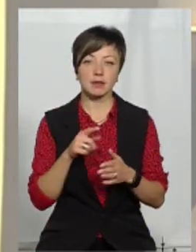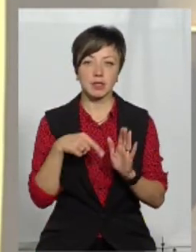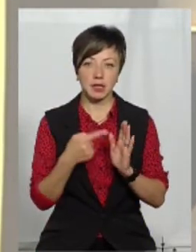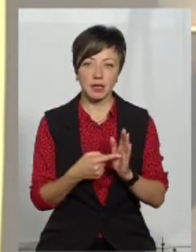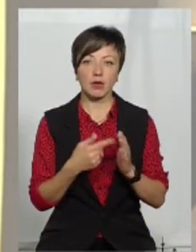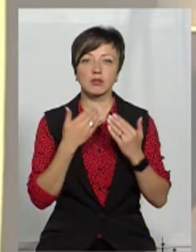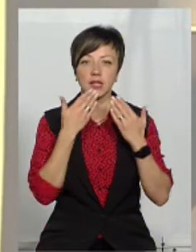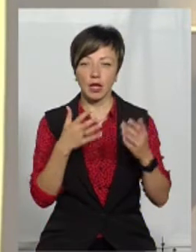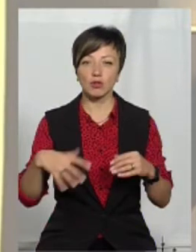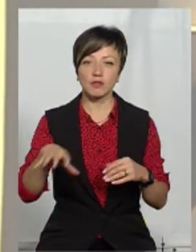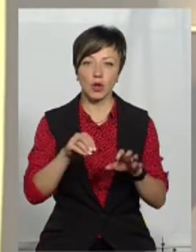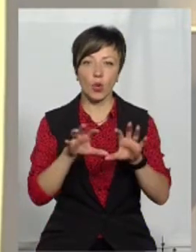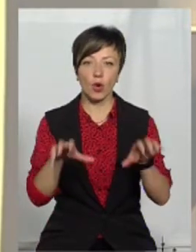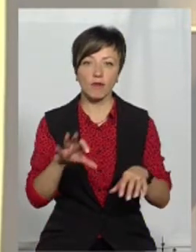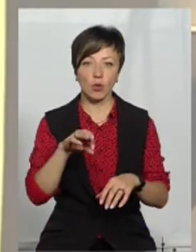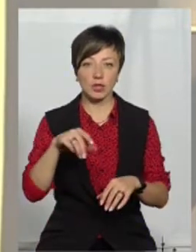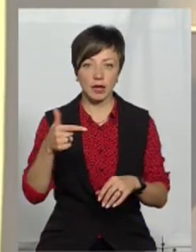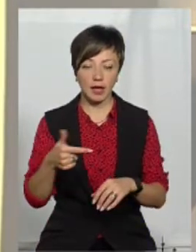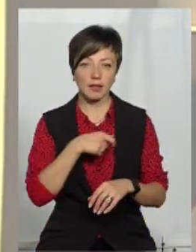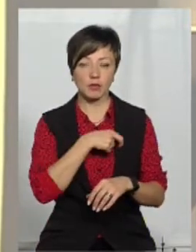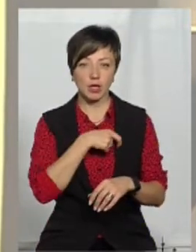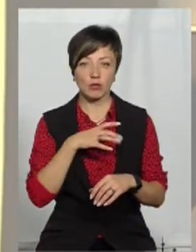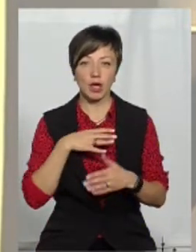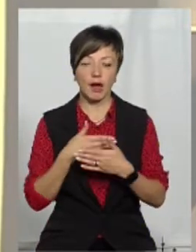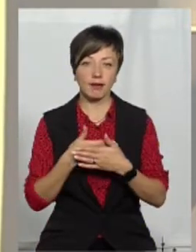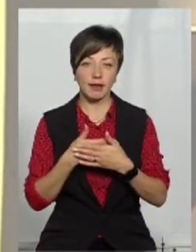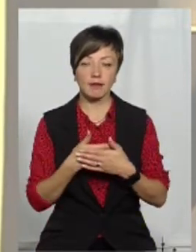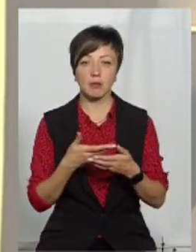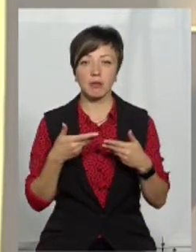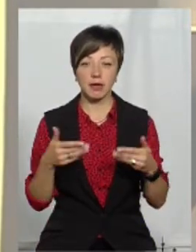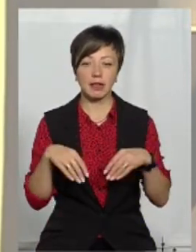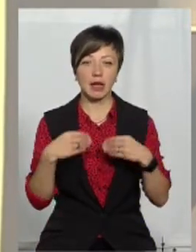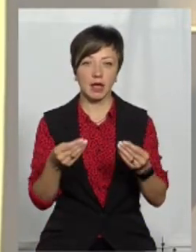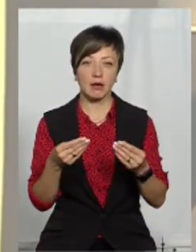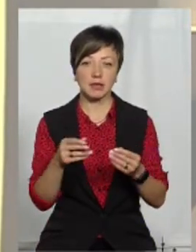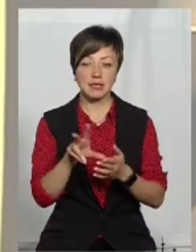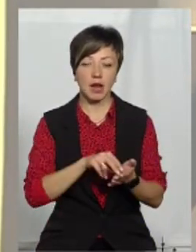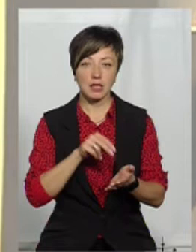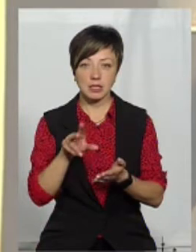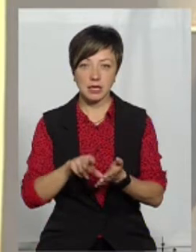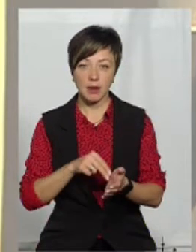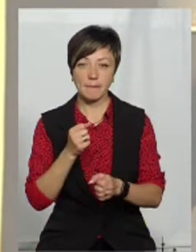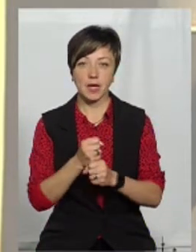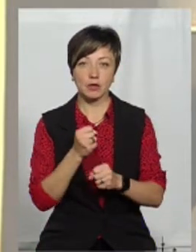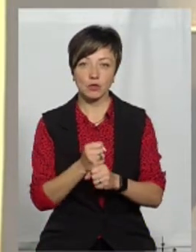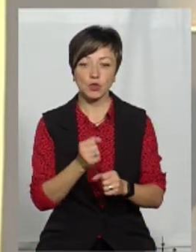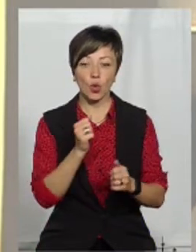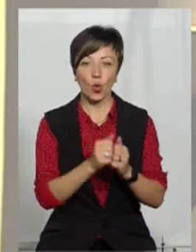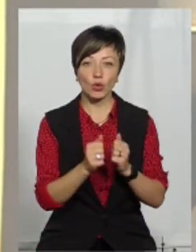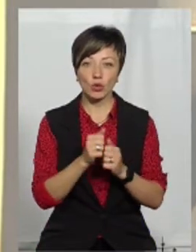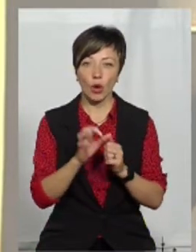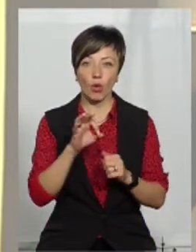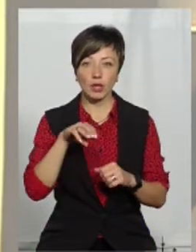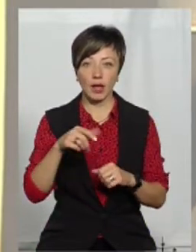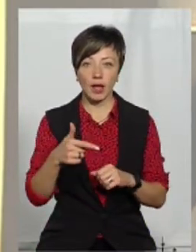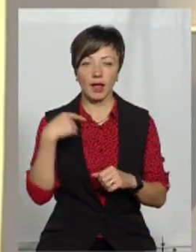Користуючись моментом, звертаюся до всіх голів ОТГ, депутатів, будьте активними. Ми даємо зразки, ми працюємо з кожним